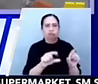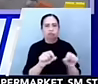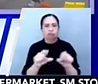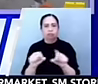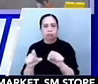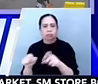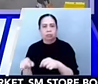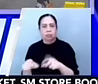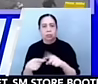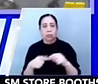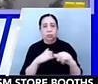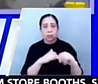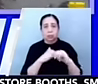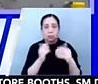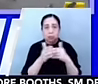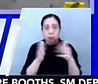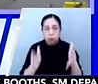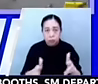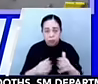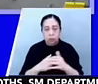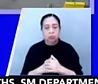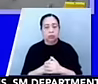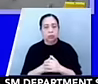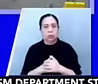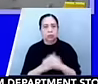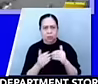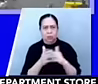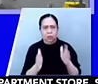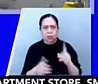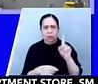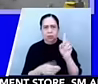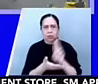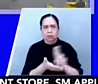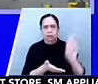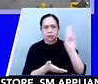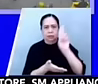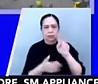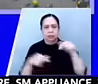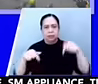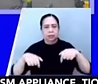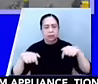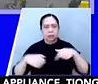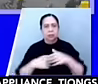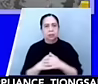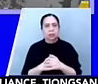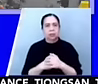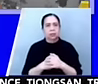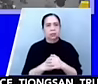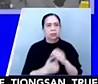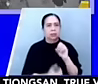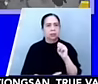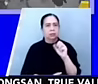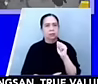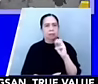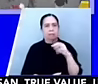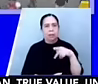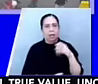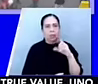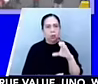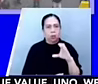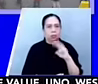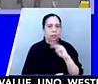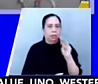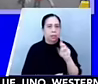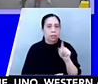kapwa niya estudyante. Estudyante ito ng isang university dito sa Sampaloc, Manila. So ang mga parokyano niya,